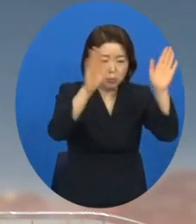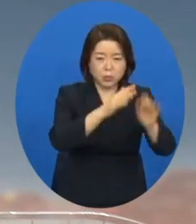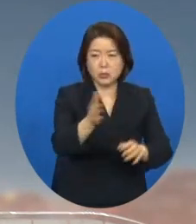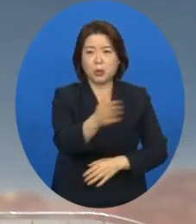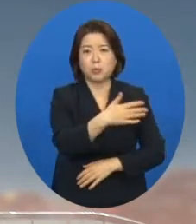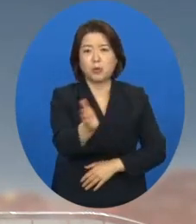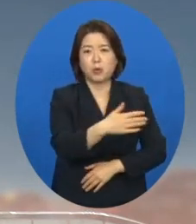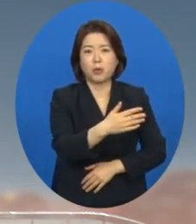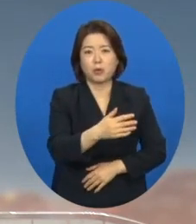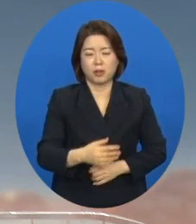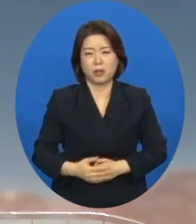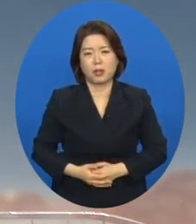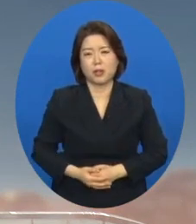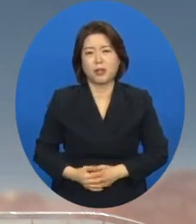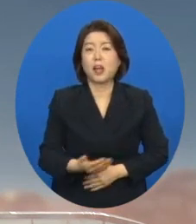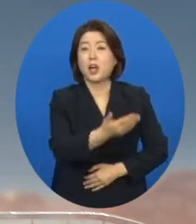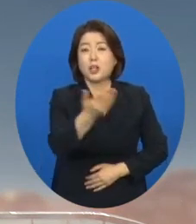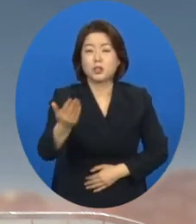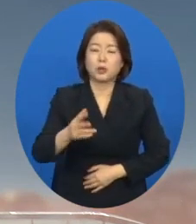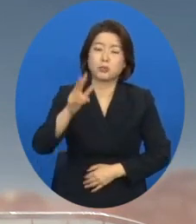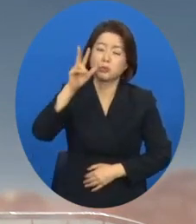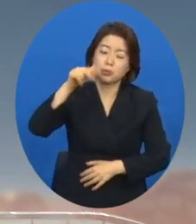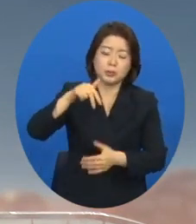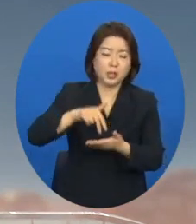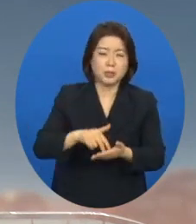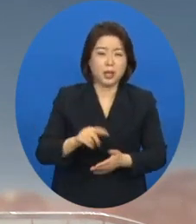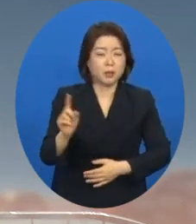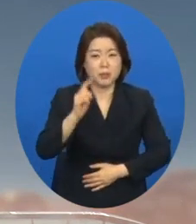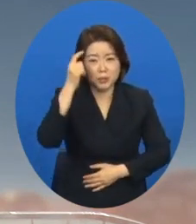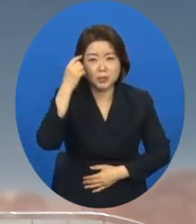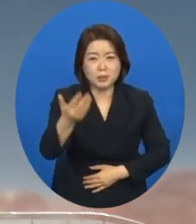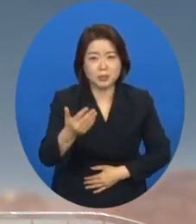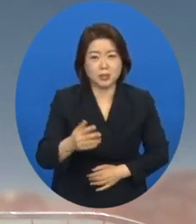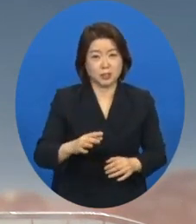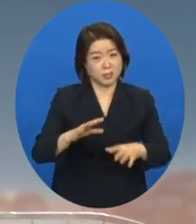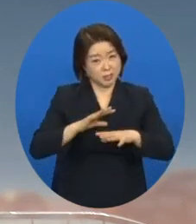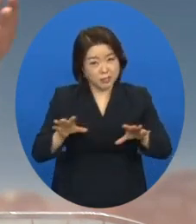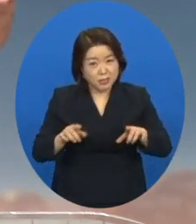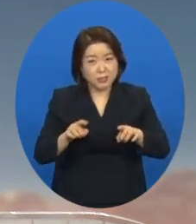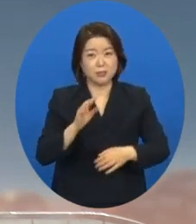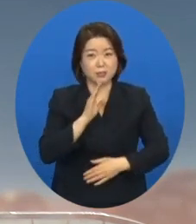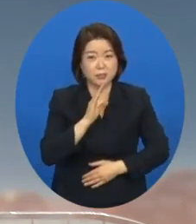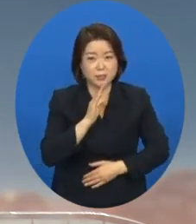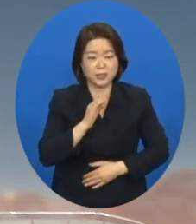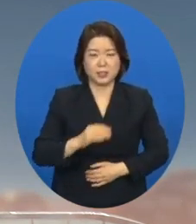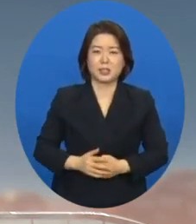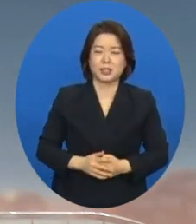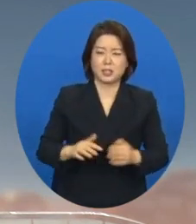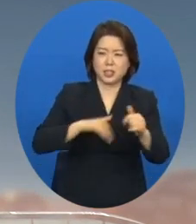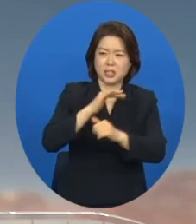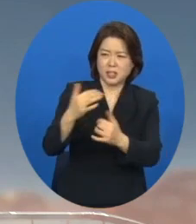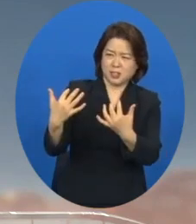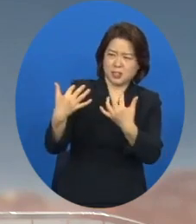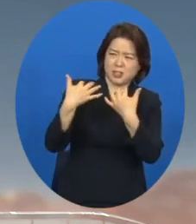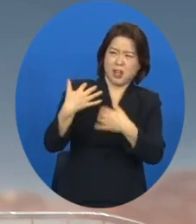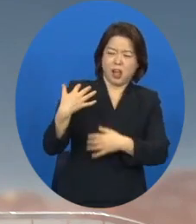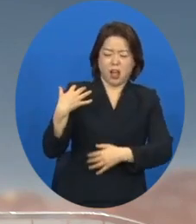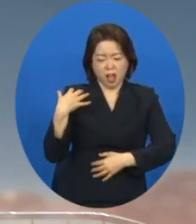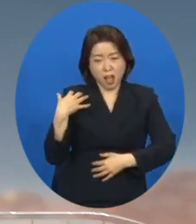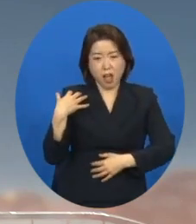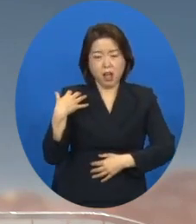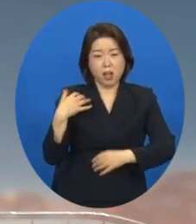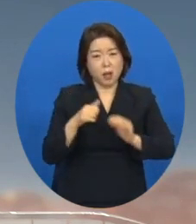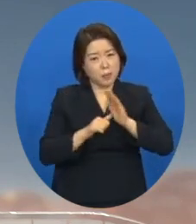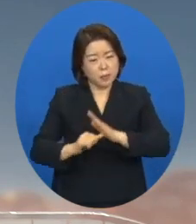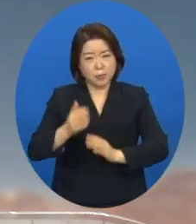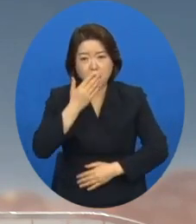없어요. 여러분이 뭐 여호수아라면 두렵지 않을 수 있겠습니까? 이 상황이 밀려오는 이 압박감을 여러분 견딜